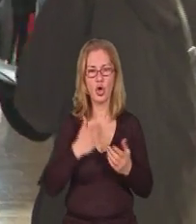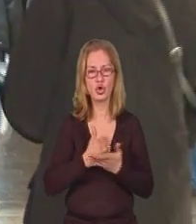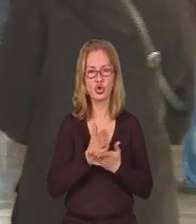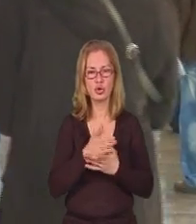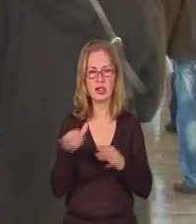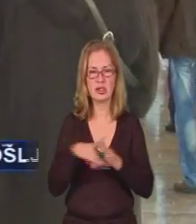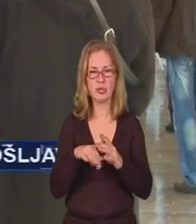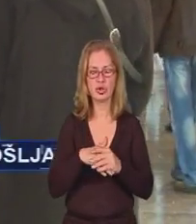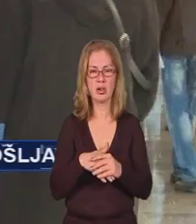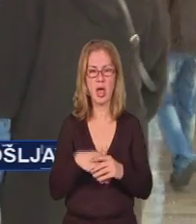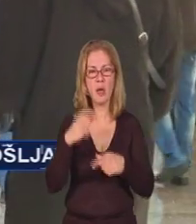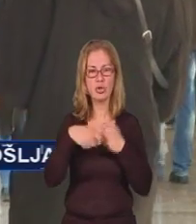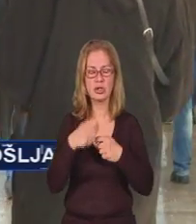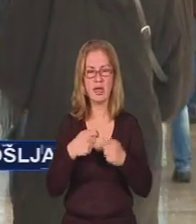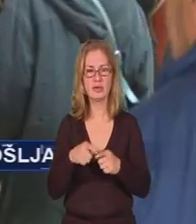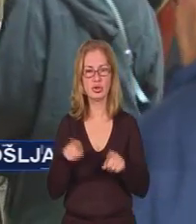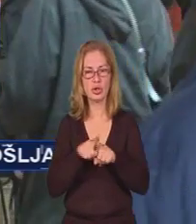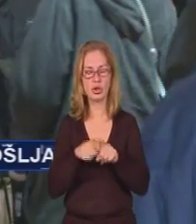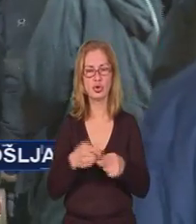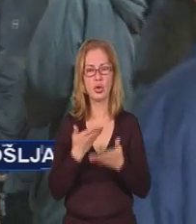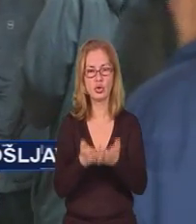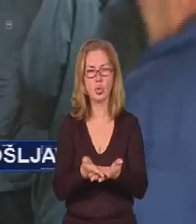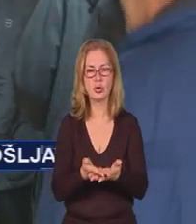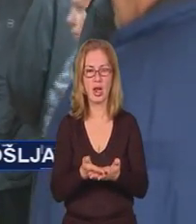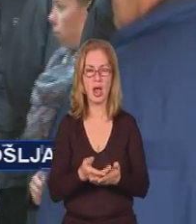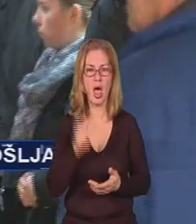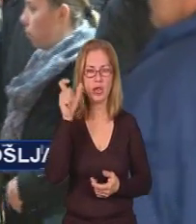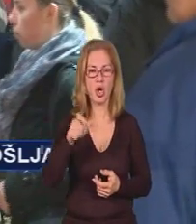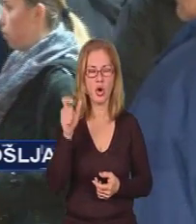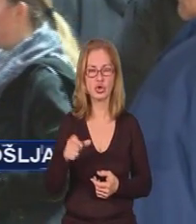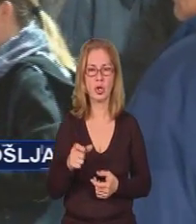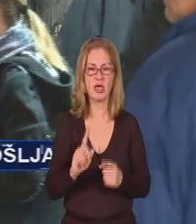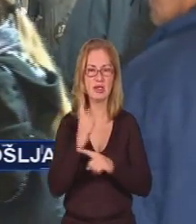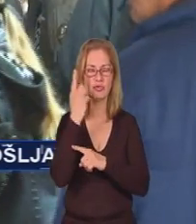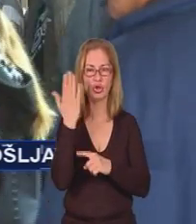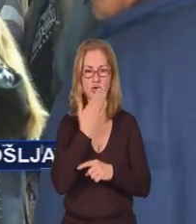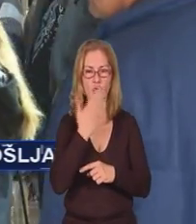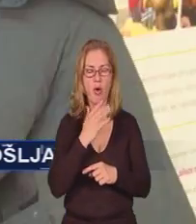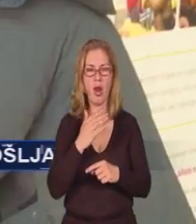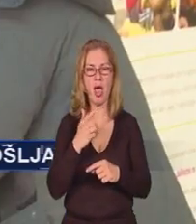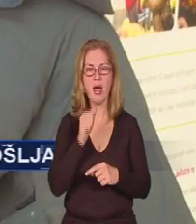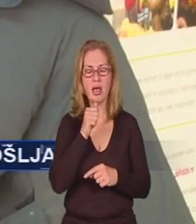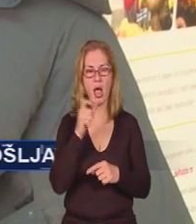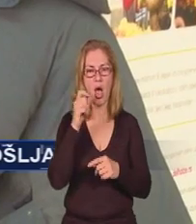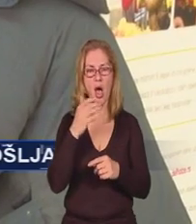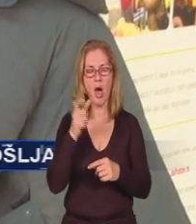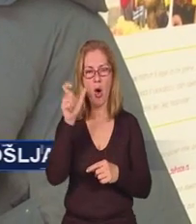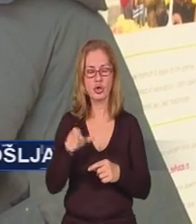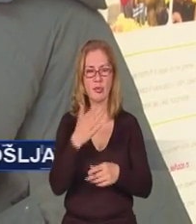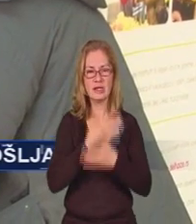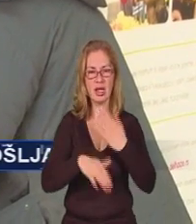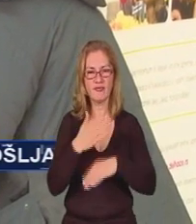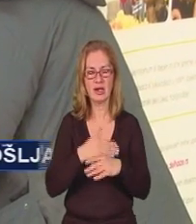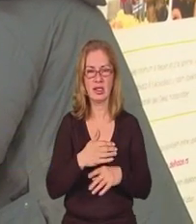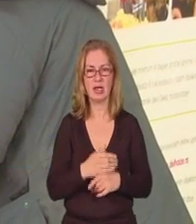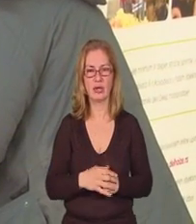za zapošljavanje kažu da su poslodavci nudili radna mesta i za visokoobrazovane osobe sa invaliditetom, ali i za one koji su nešto nižeg obrazovanja,